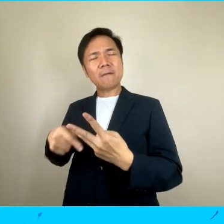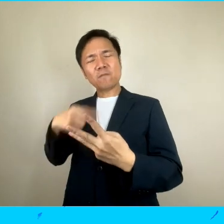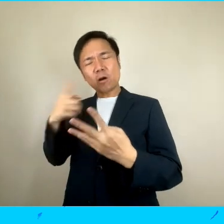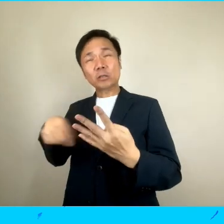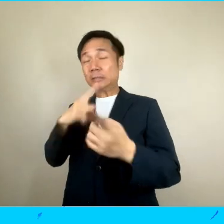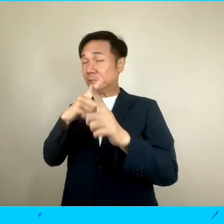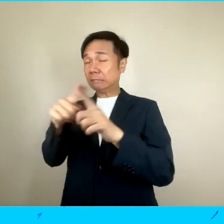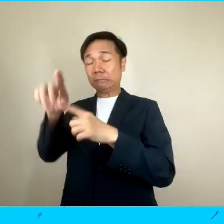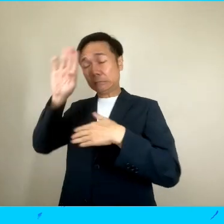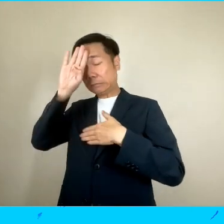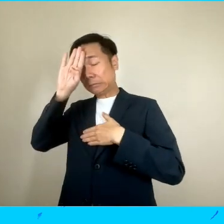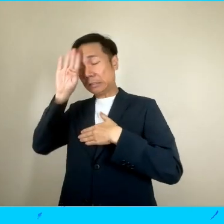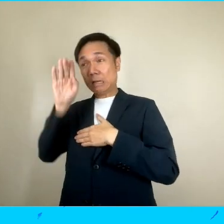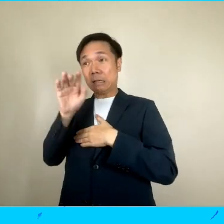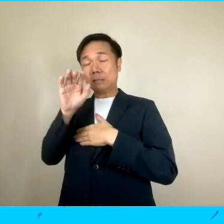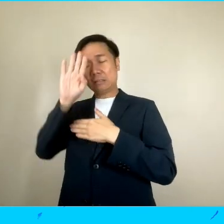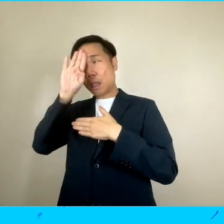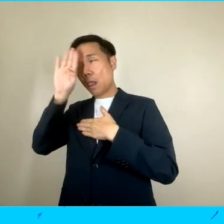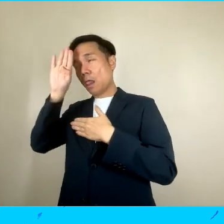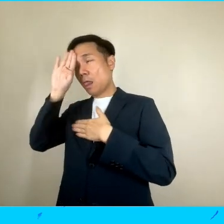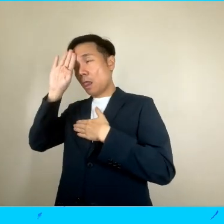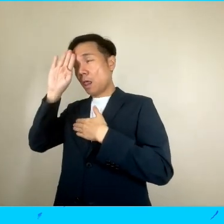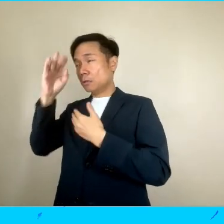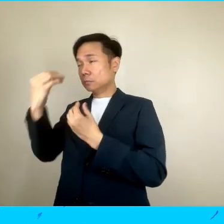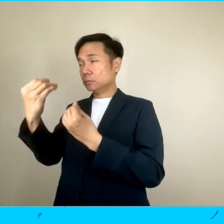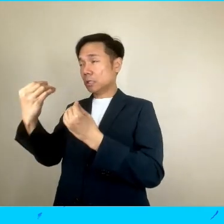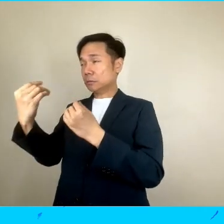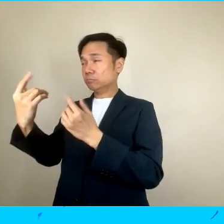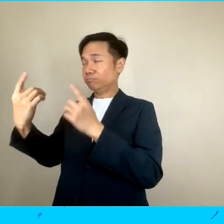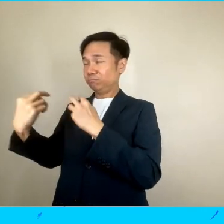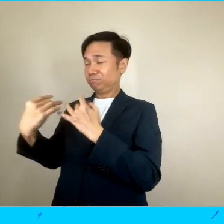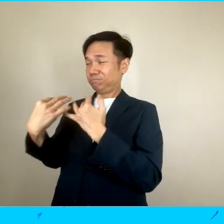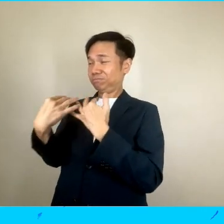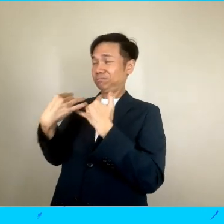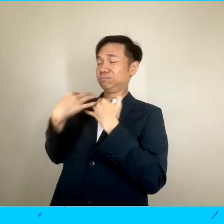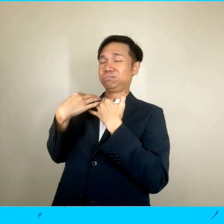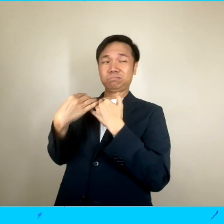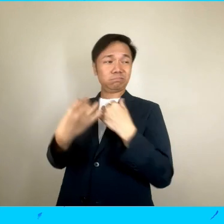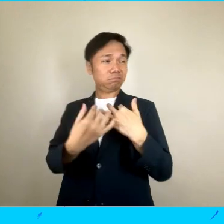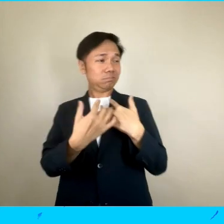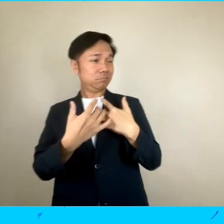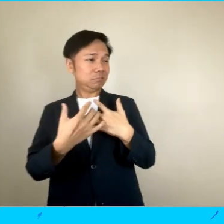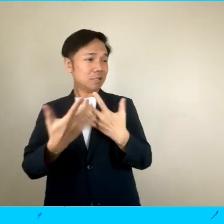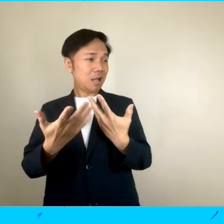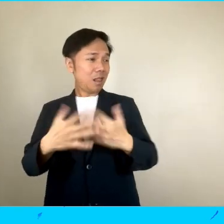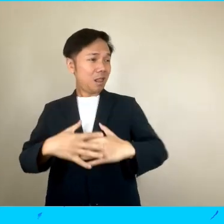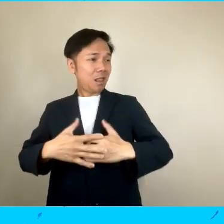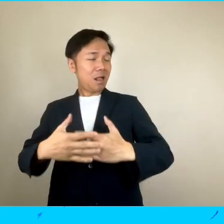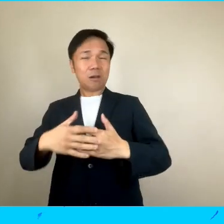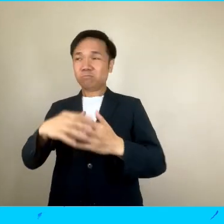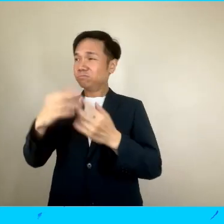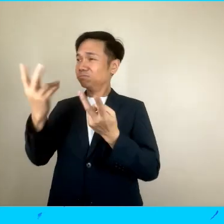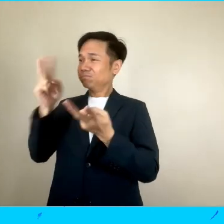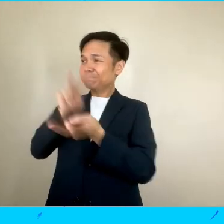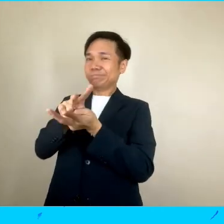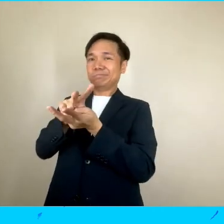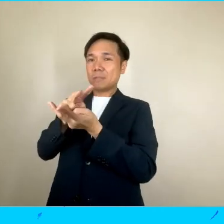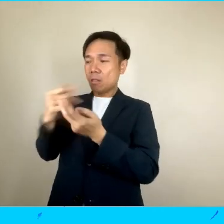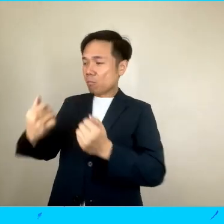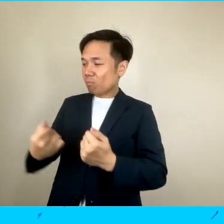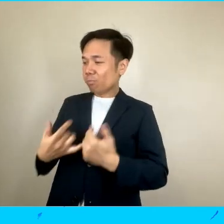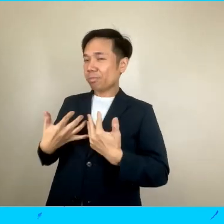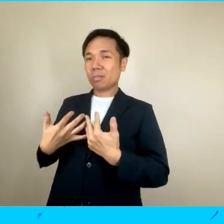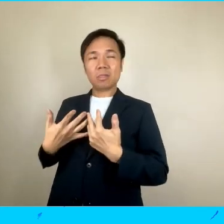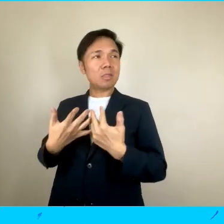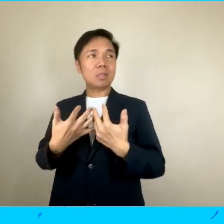et donc. Nos sites, les services, l'éducation sexuelle contre la contraception, il faut